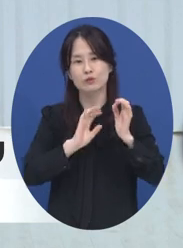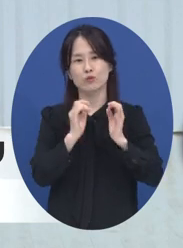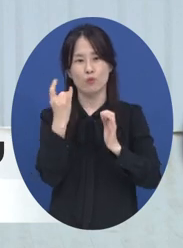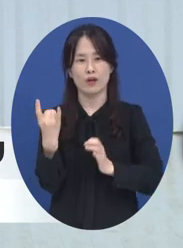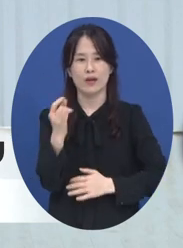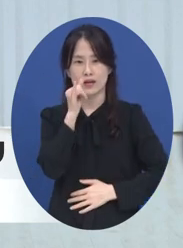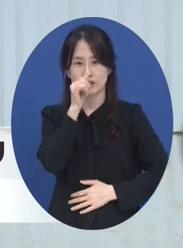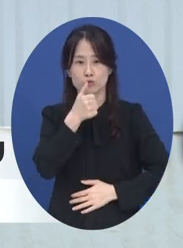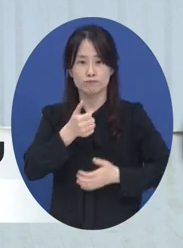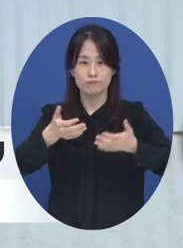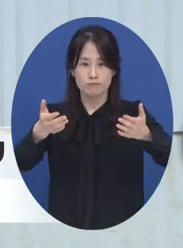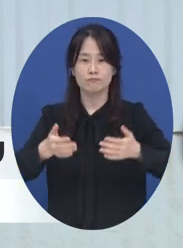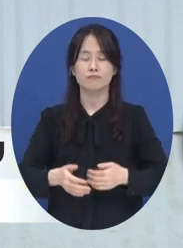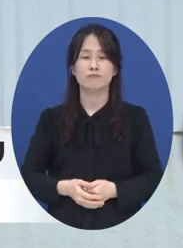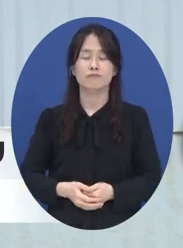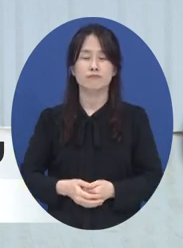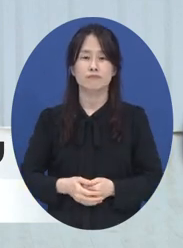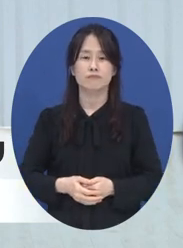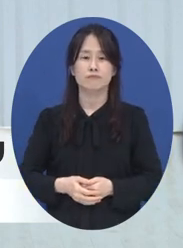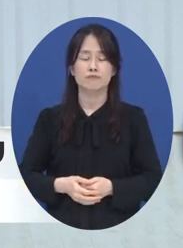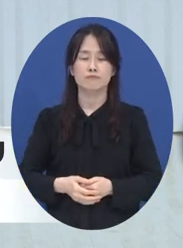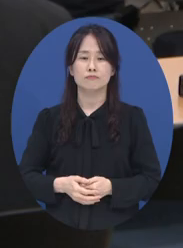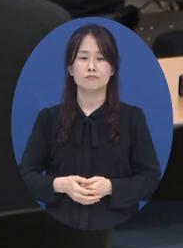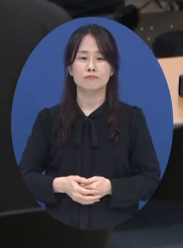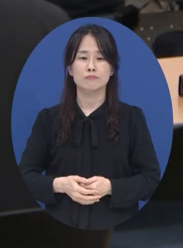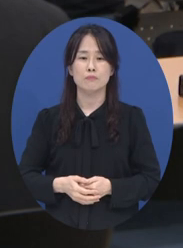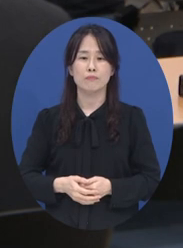토론을 달렸습니다 최창수 기자입니다